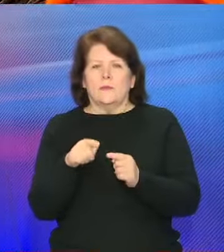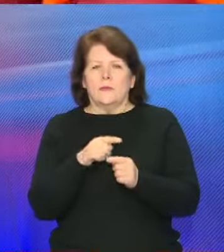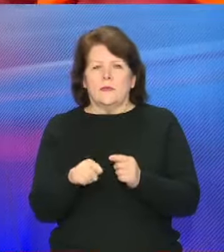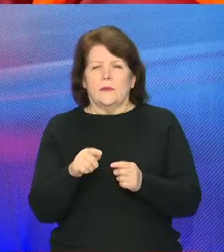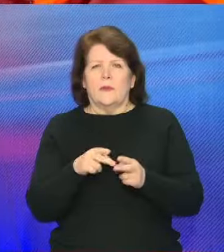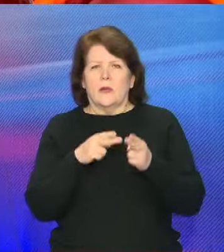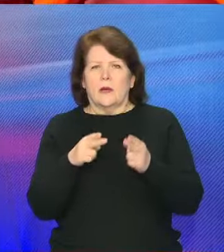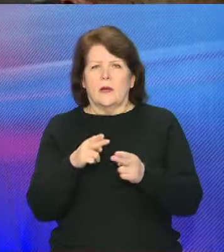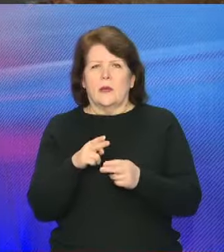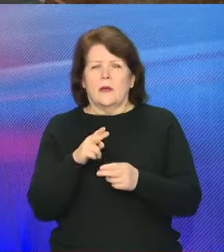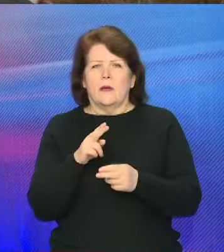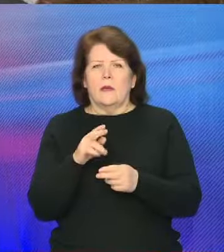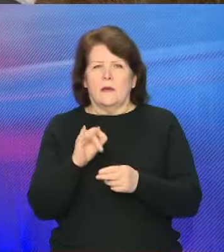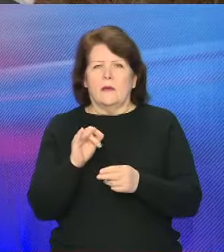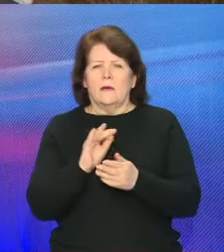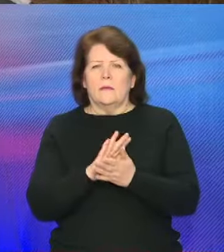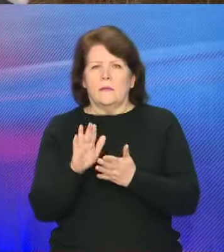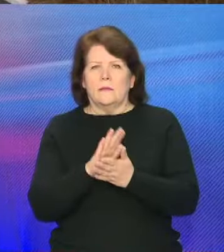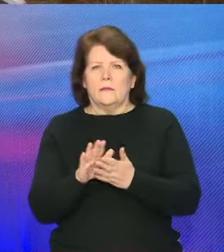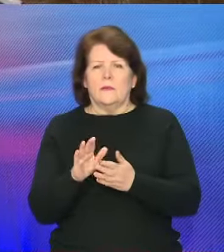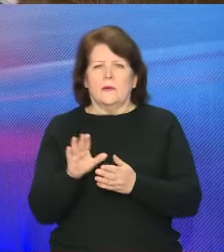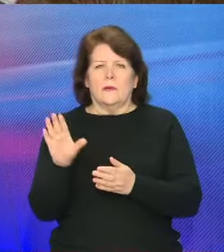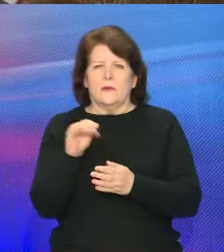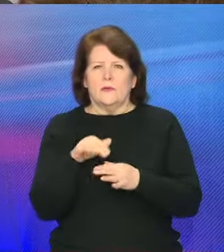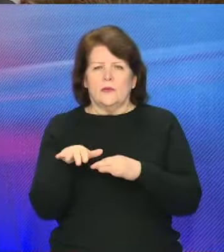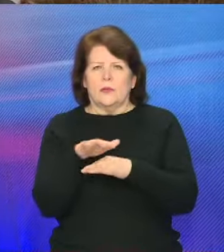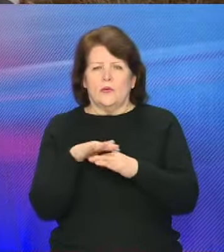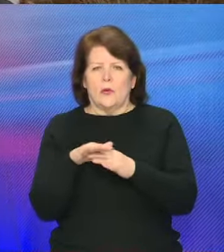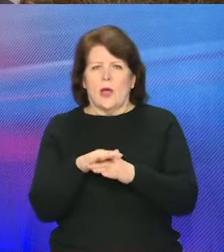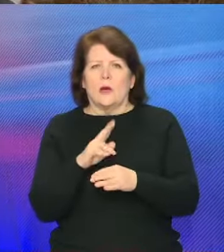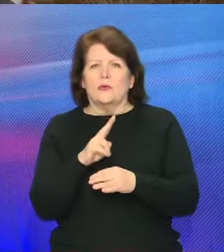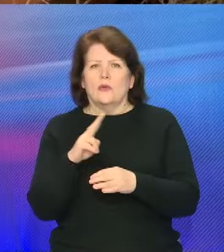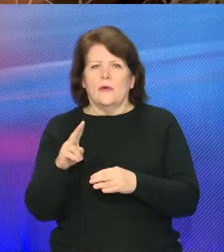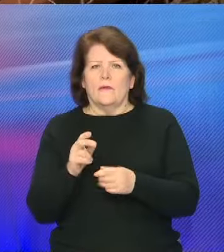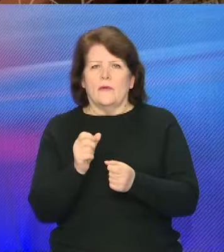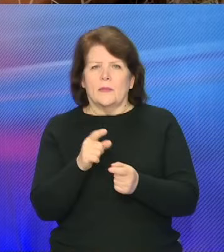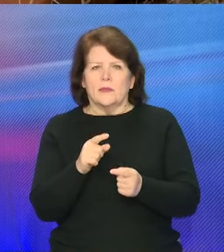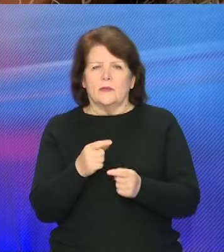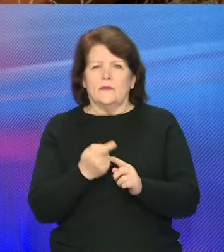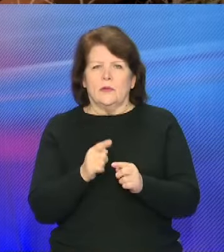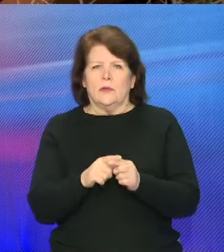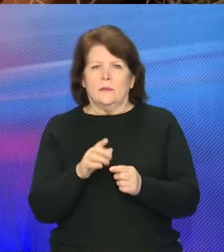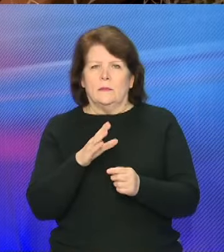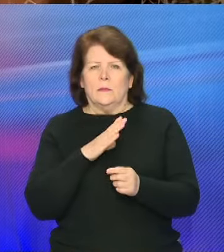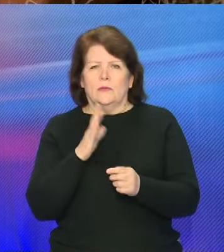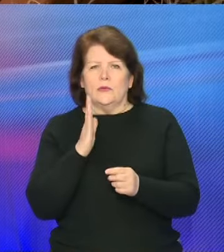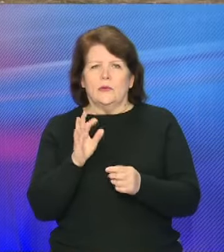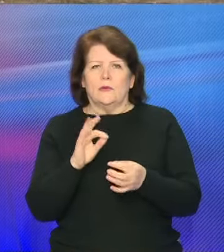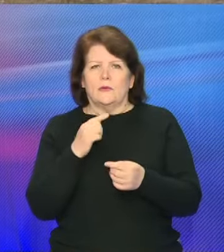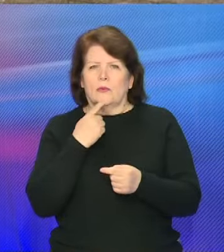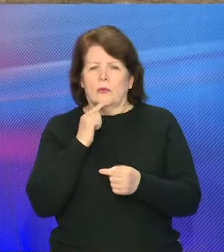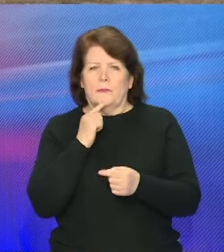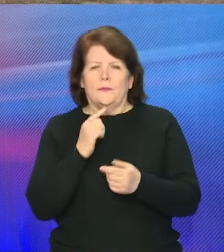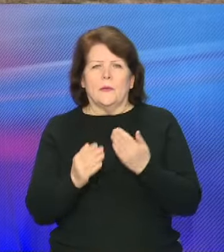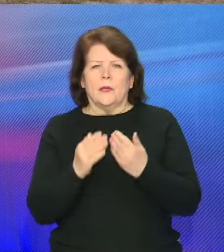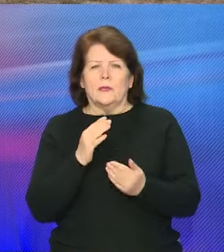приїхали комунальники і навяли чистіню. А ось знайти того, хто був ініціатором цього безпорядку, буде складано. И